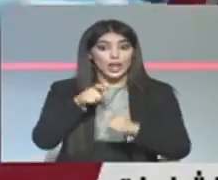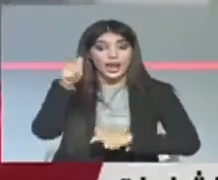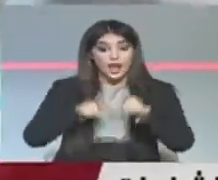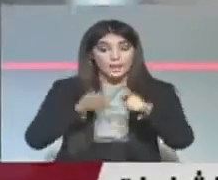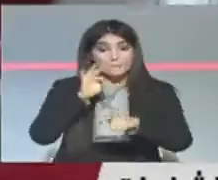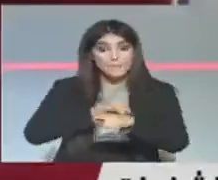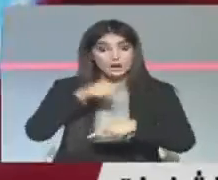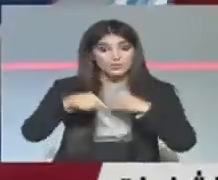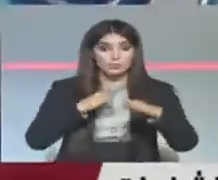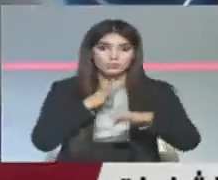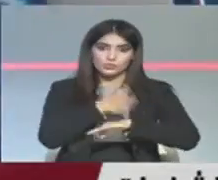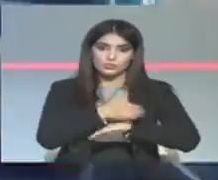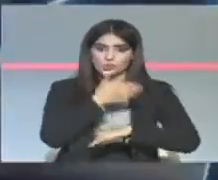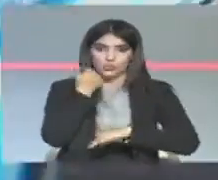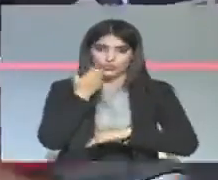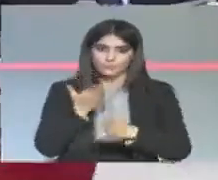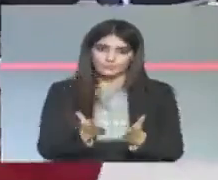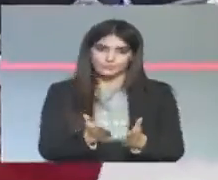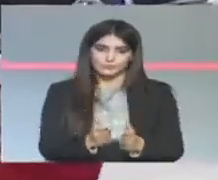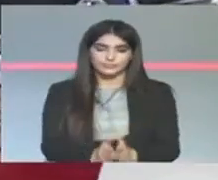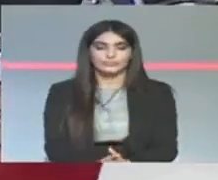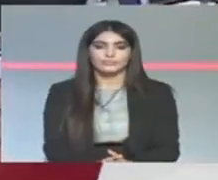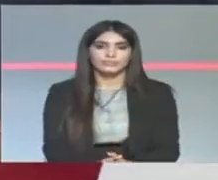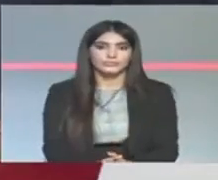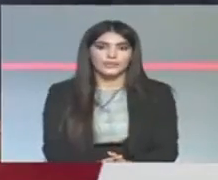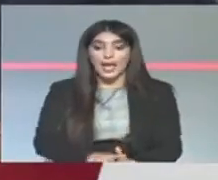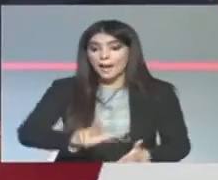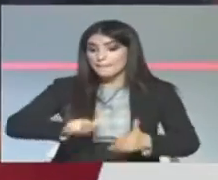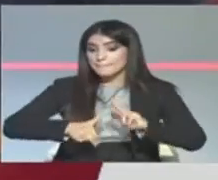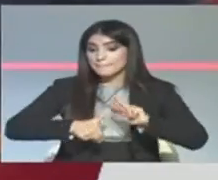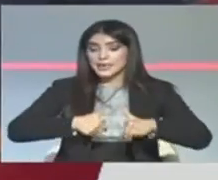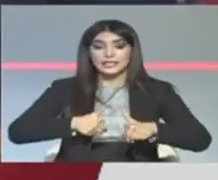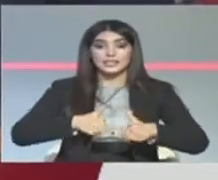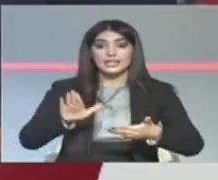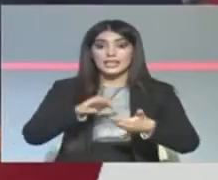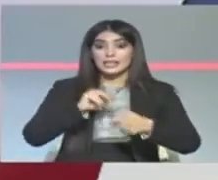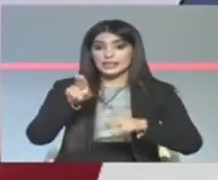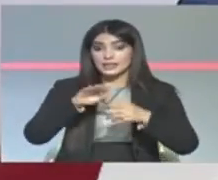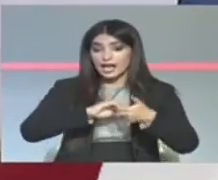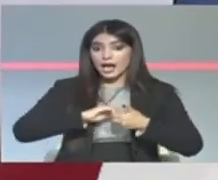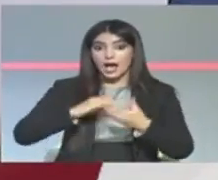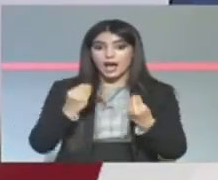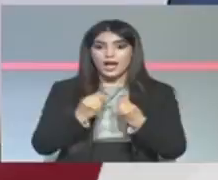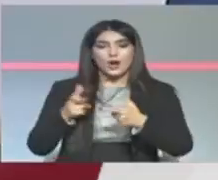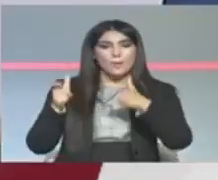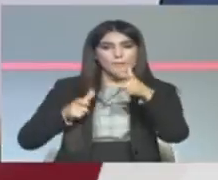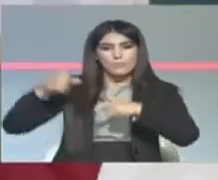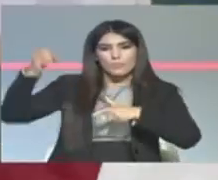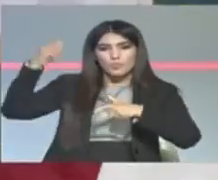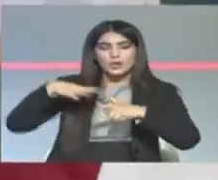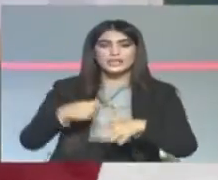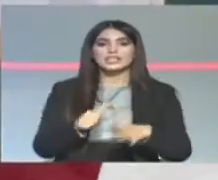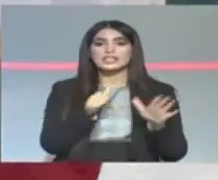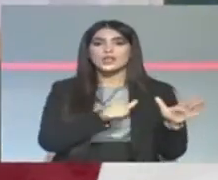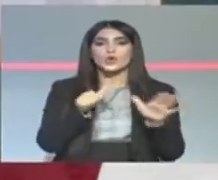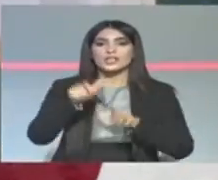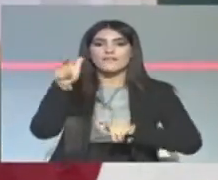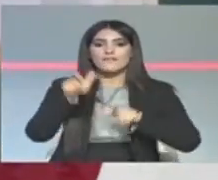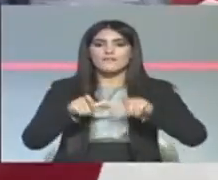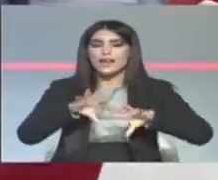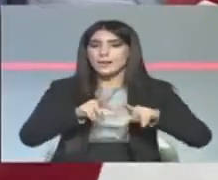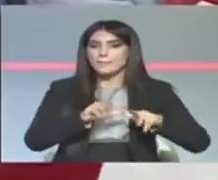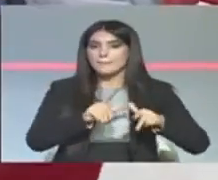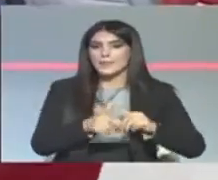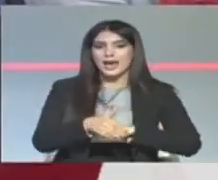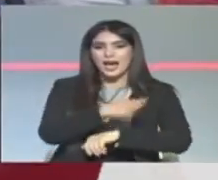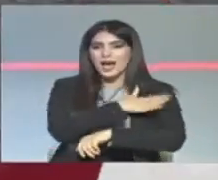امراض المزمنه امضاء اتفاقيه تعاون في المجال التقيل فائده حوالي سته وستين الف اسره